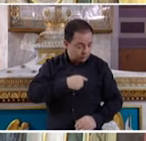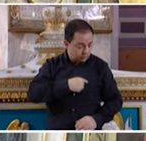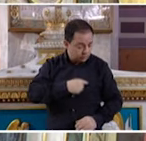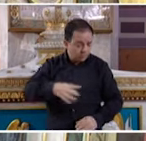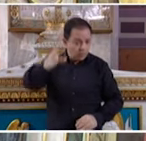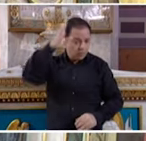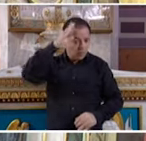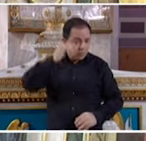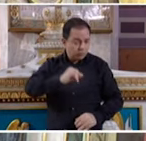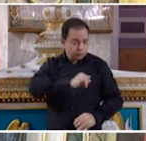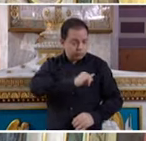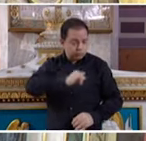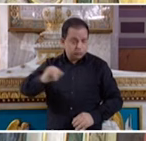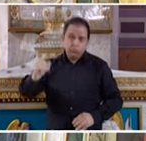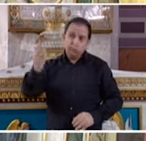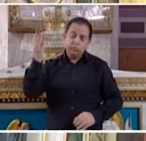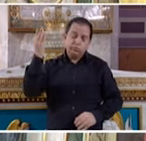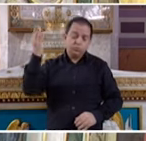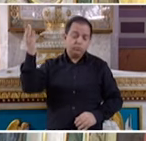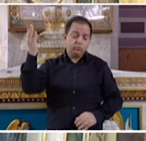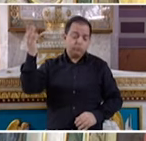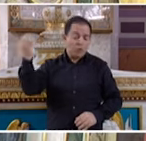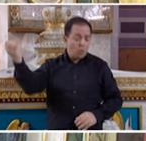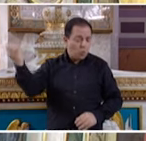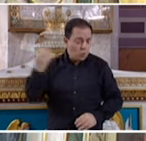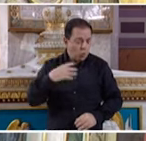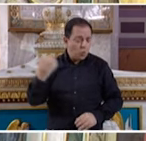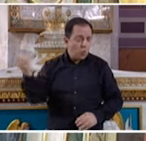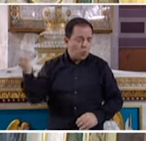Κύριον και μη επιλανθά